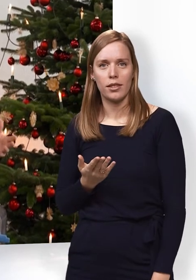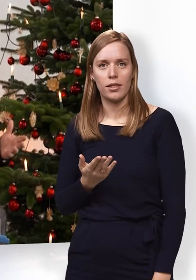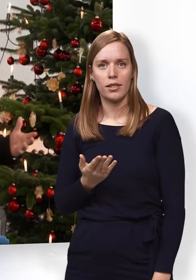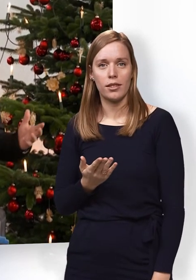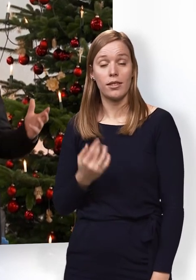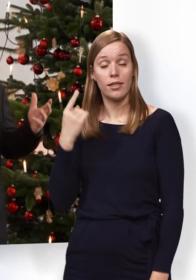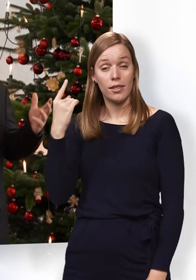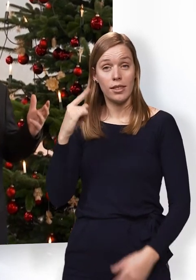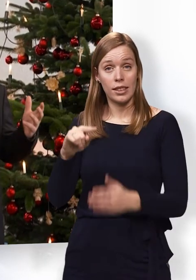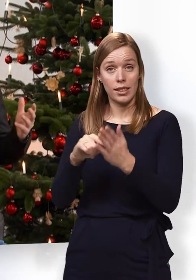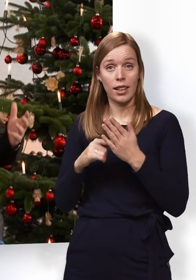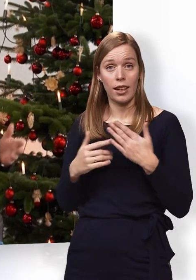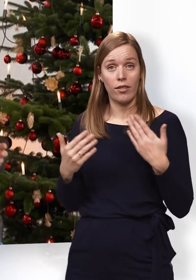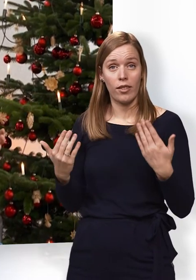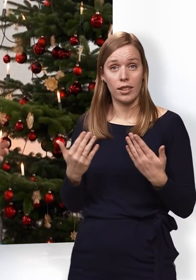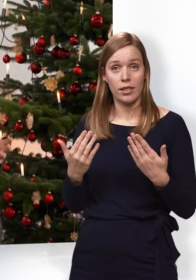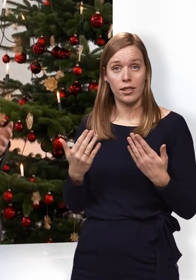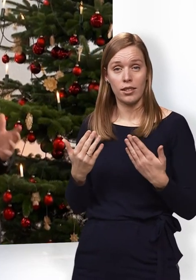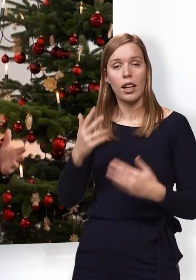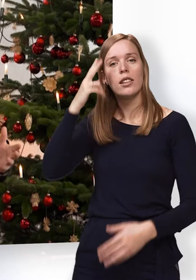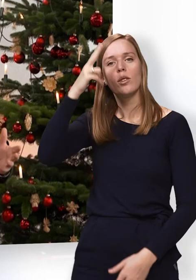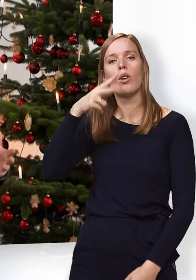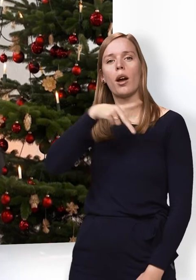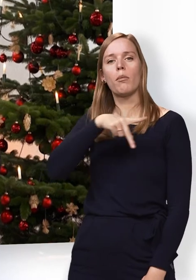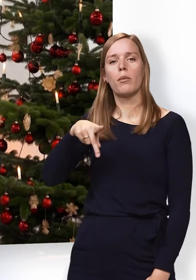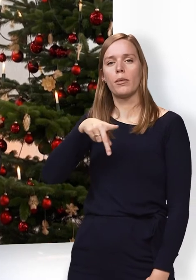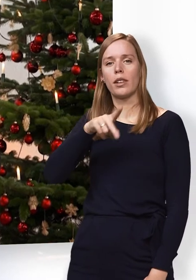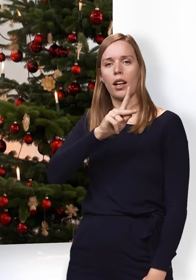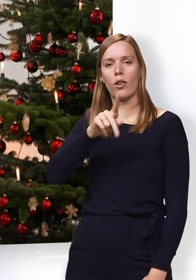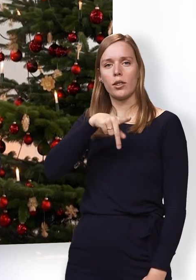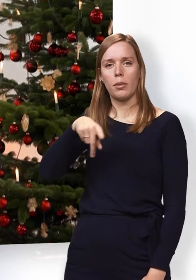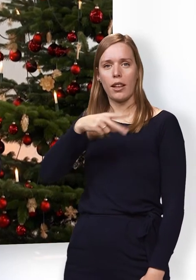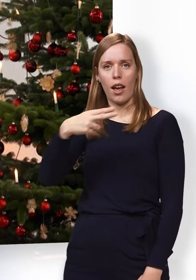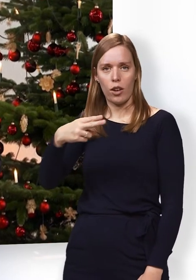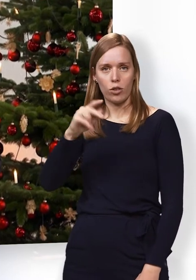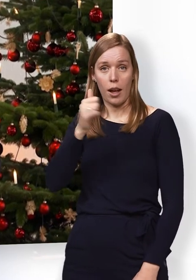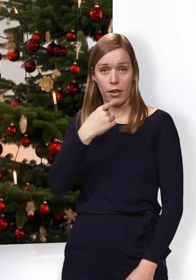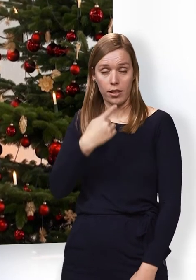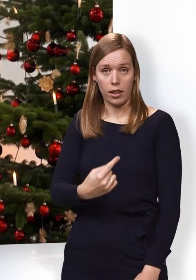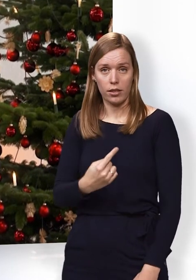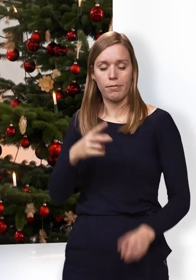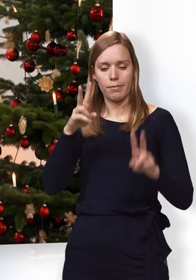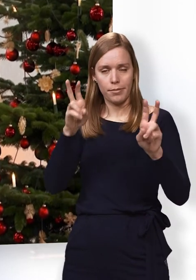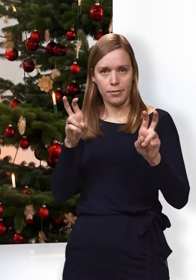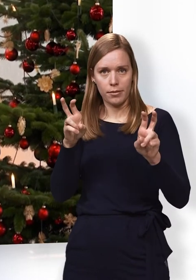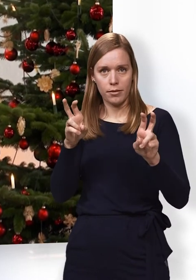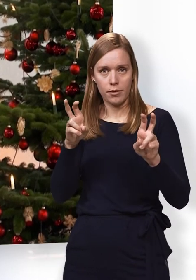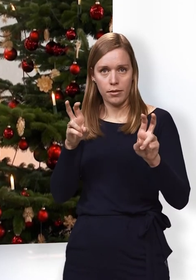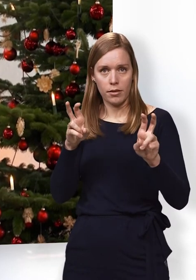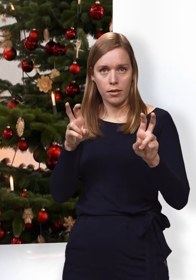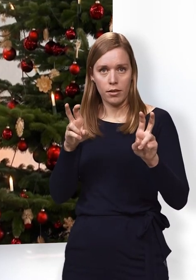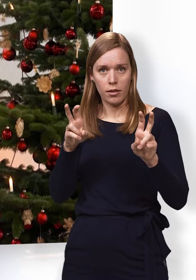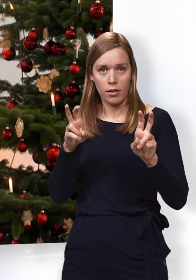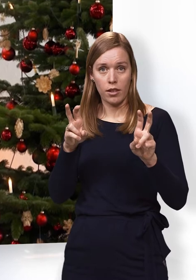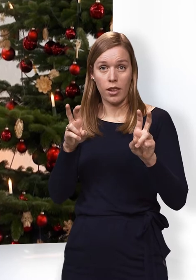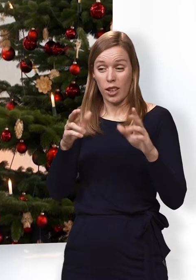etwas deutlich, wie es der Theologe Klaus-Peter Hertzsch einmal ausgedrückt hat, Zitat, wer so Gott in der Wirklichkeit